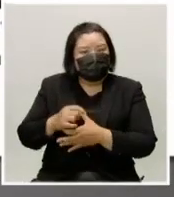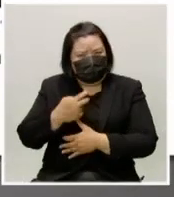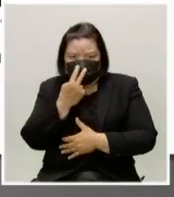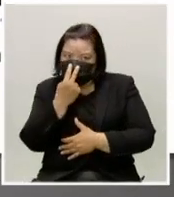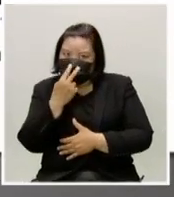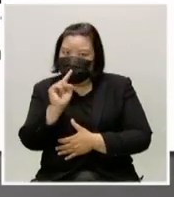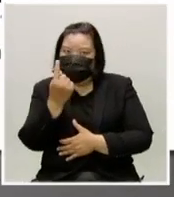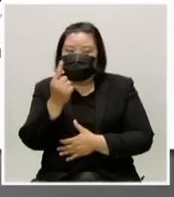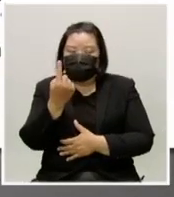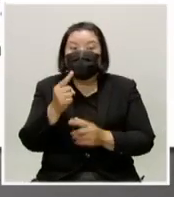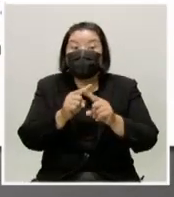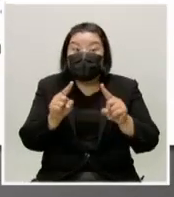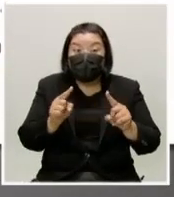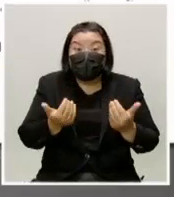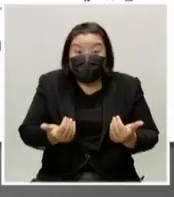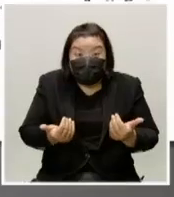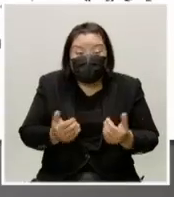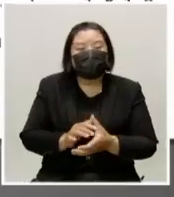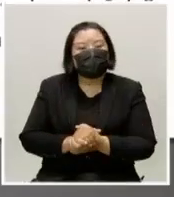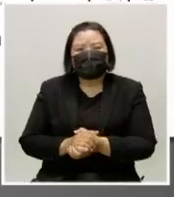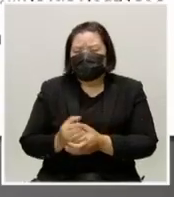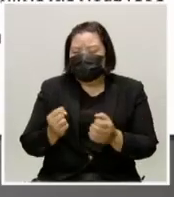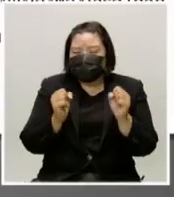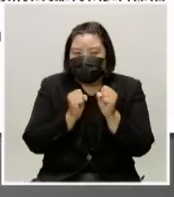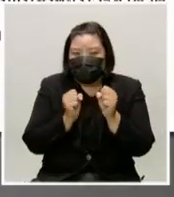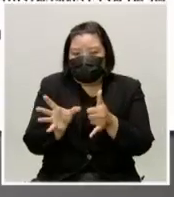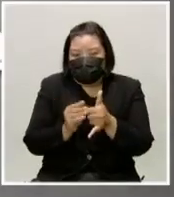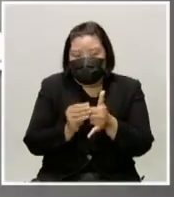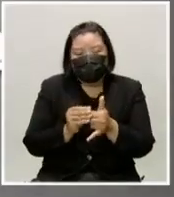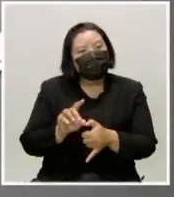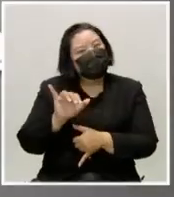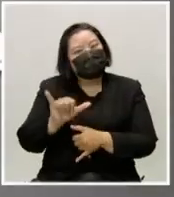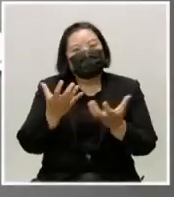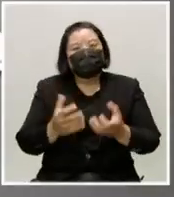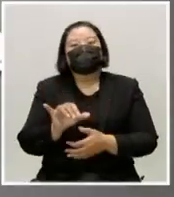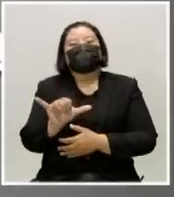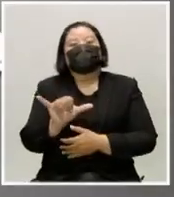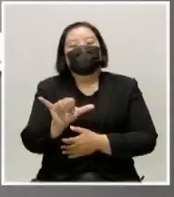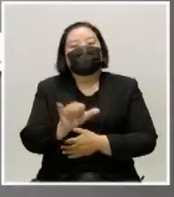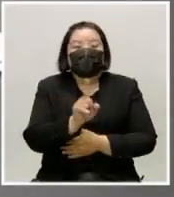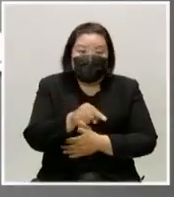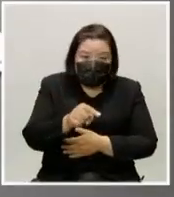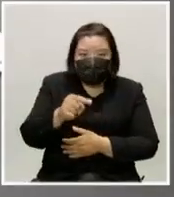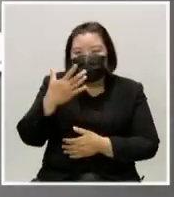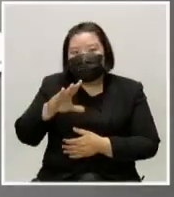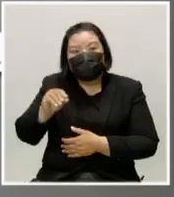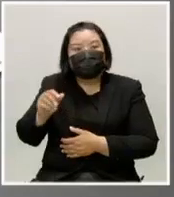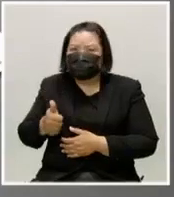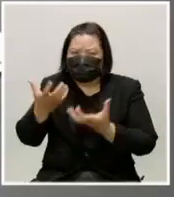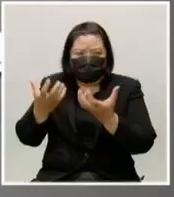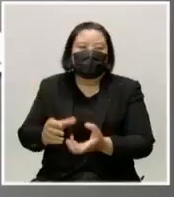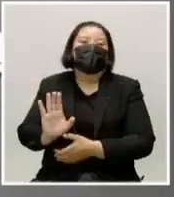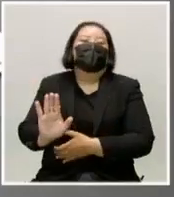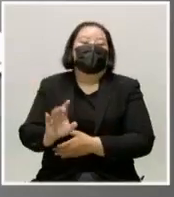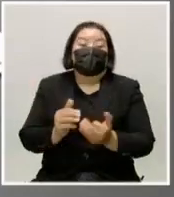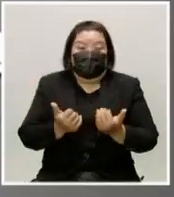นใจแต่ยังไม่ถึงเป็นสายพันธุ์ที่น่าวิตกกังวลเท่ากับสายพันธุ์อังกฤษอินเดียและแอฟริกาใต้จากข้อแถลง